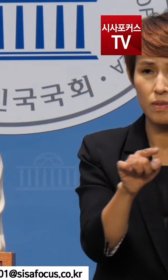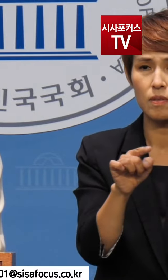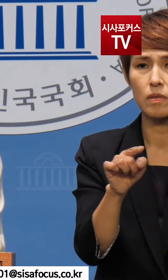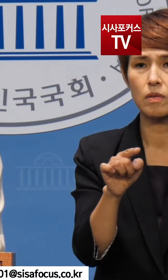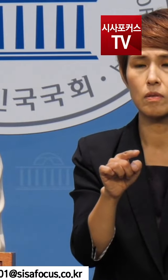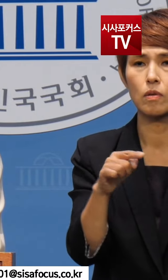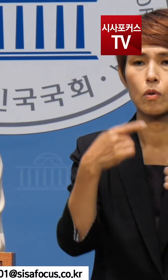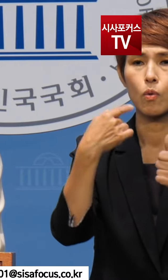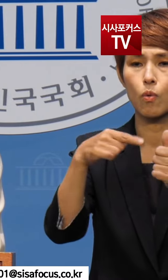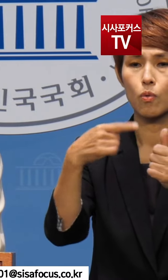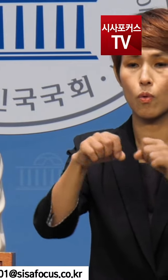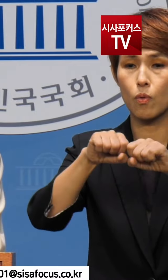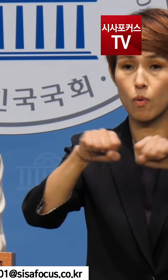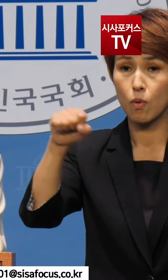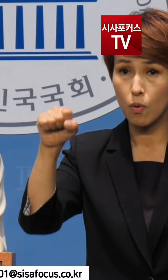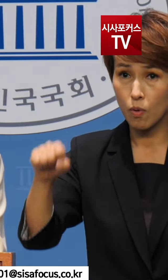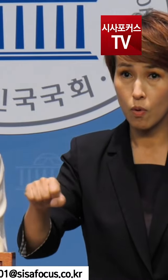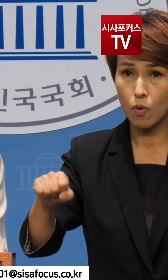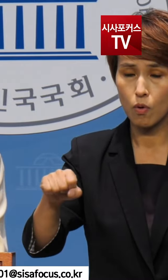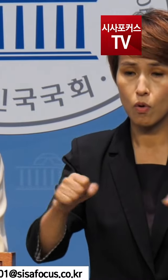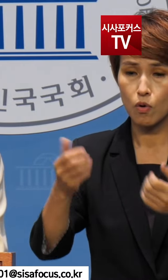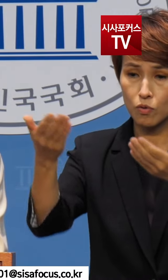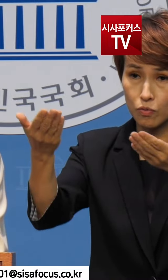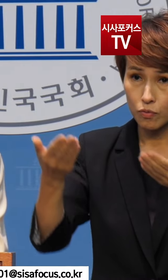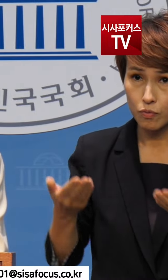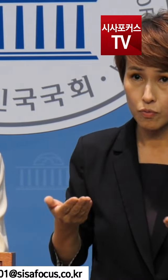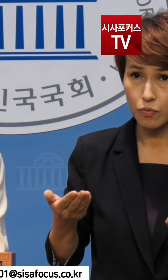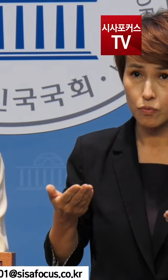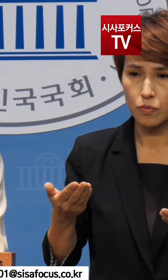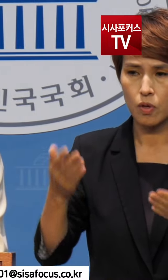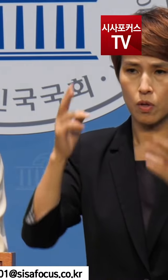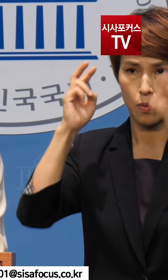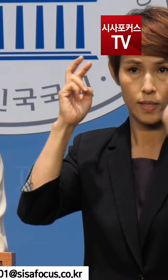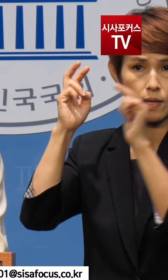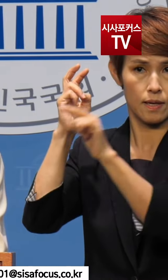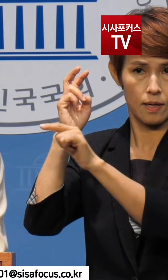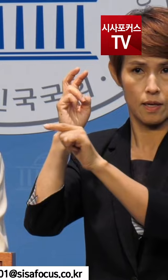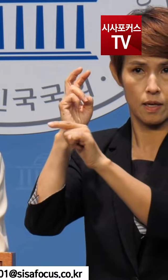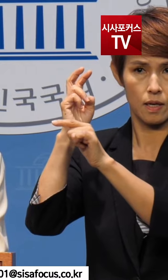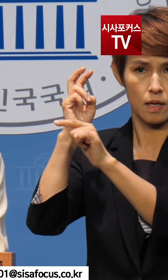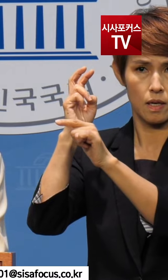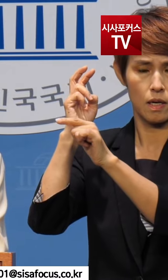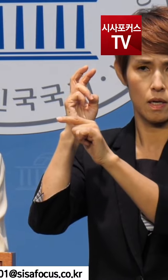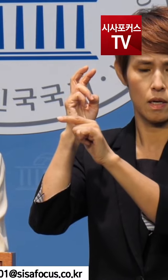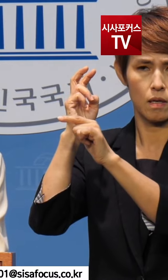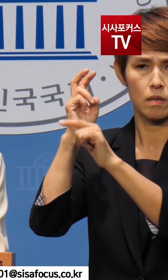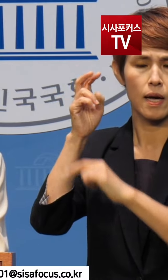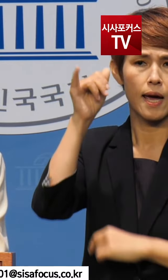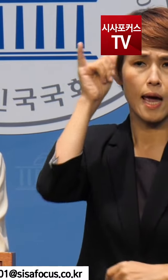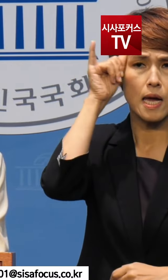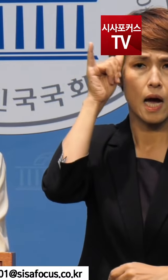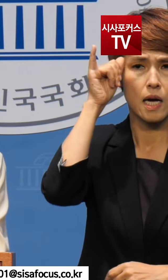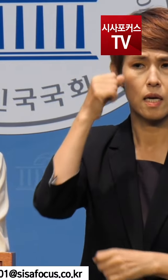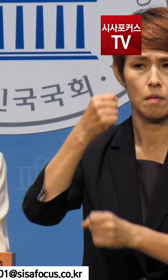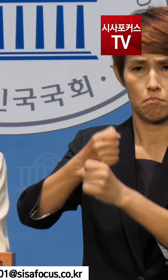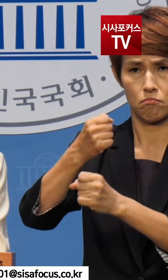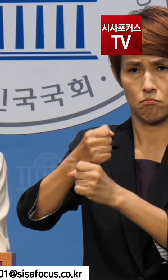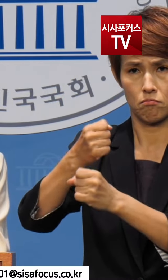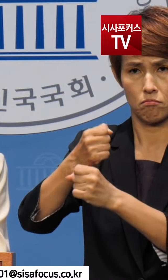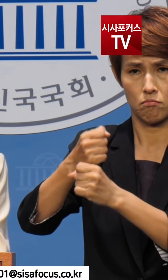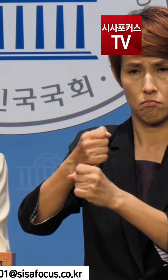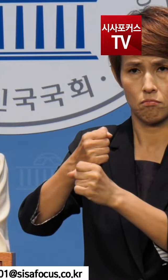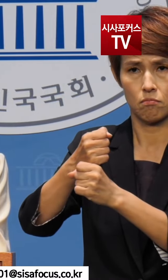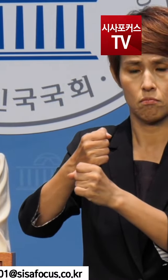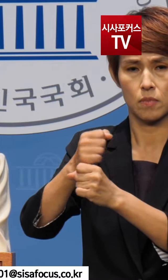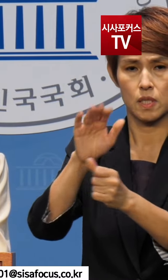교육용 소프트웨어를 공급해온 특정 기득권 업체들은 생성형 AI를 만들거나